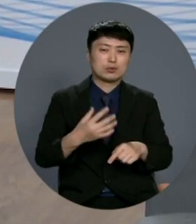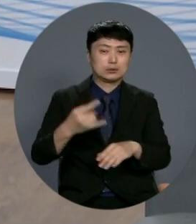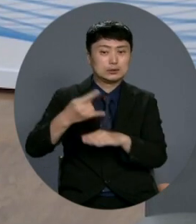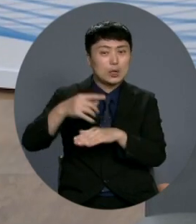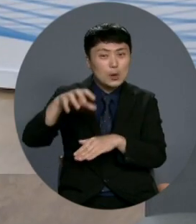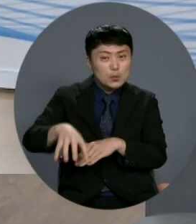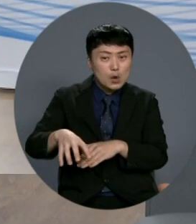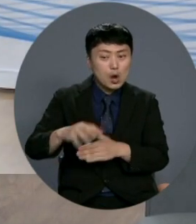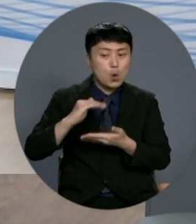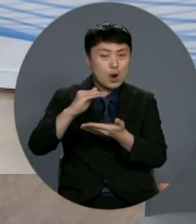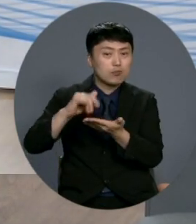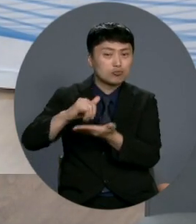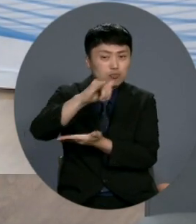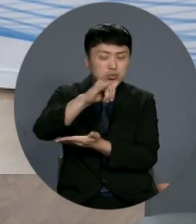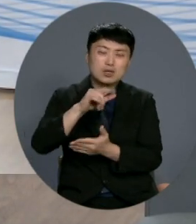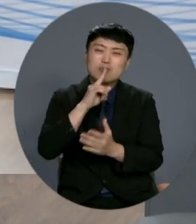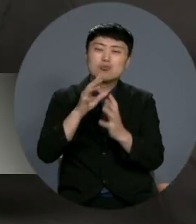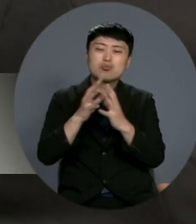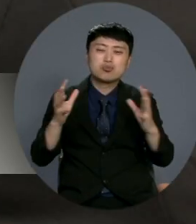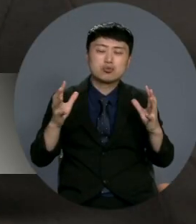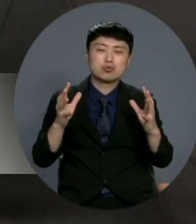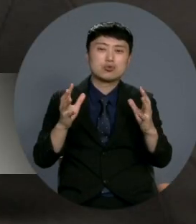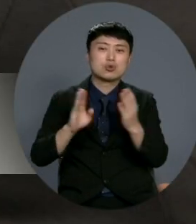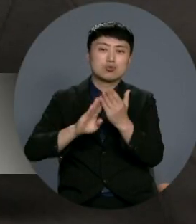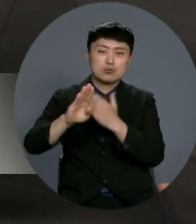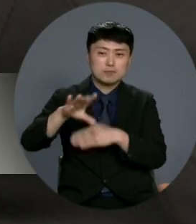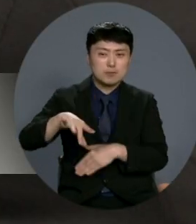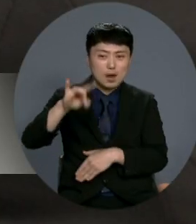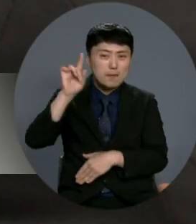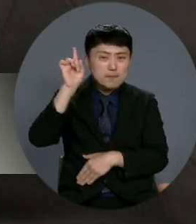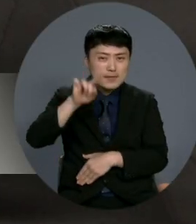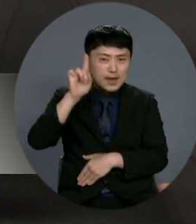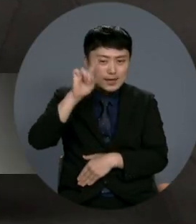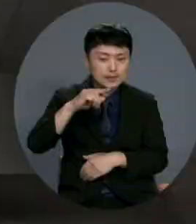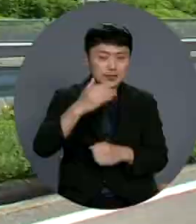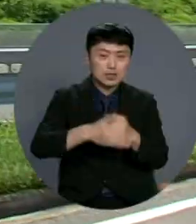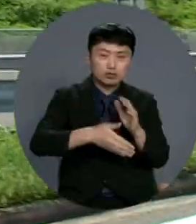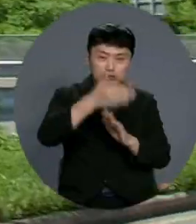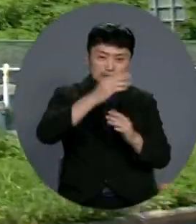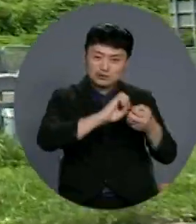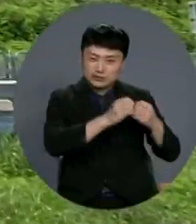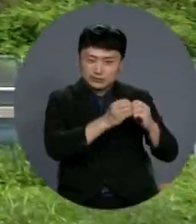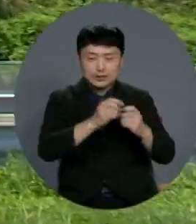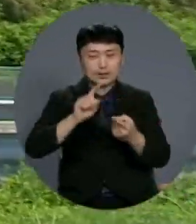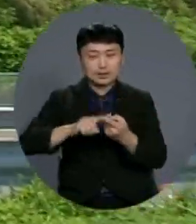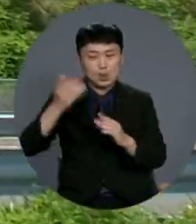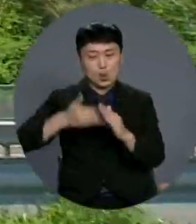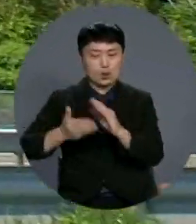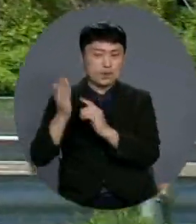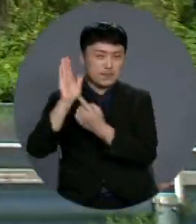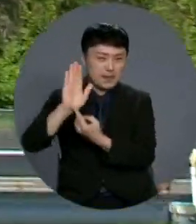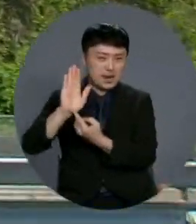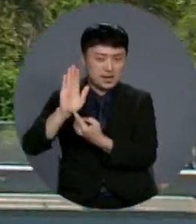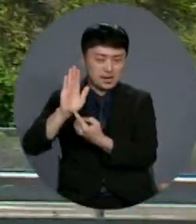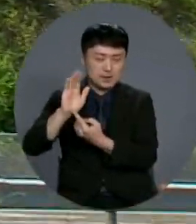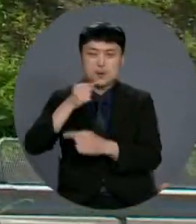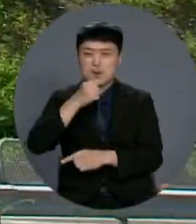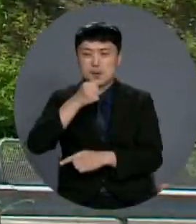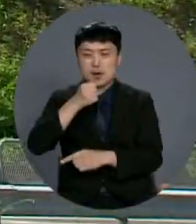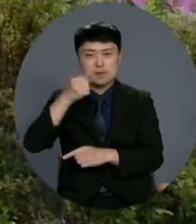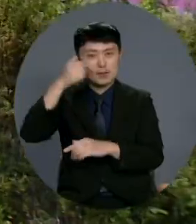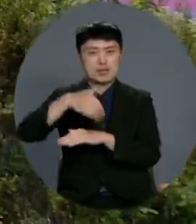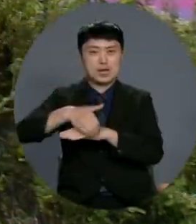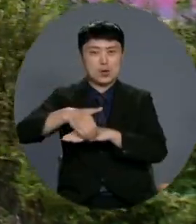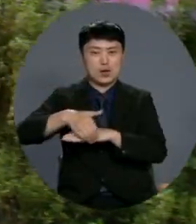의성군은 화물터미널 논란이 불거진 뒤 처음으로 내일 대구시 주장에 대한 공식 입장 브리핑을 진행하겠다고